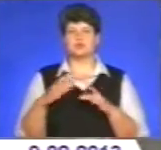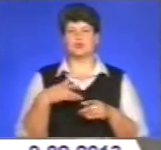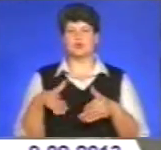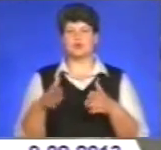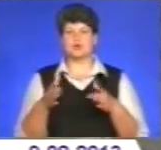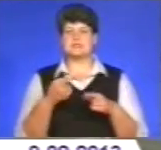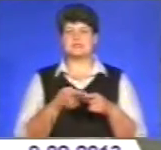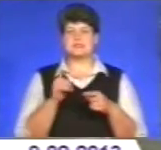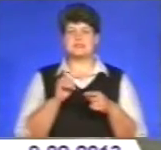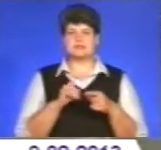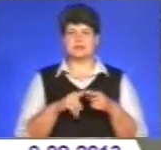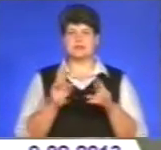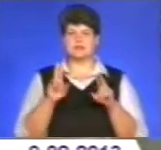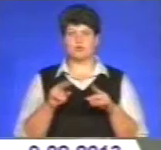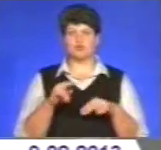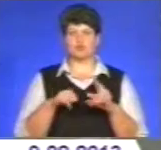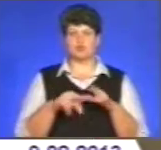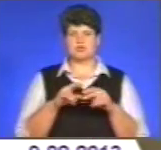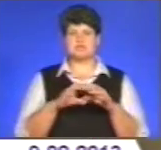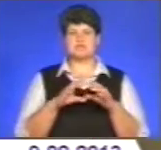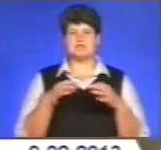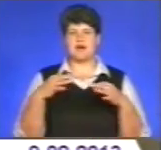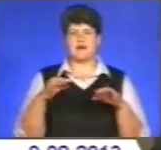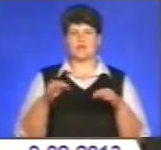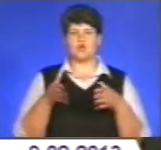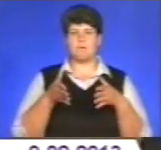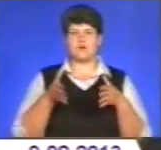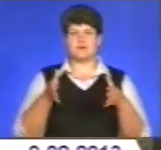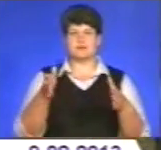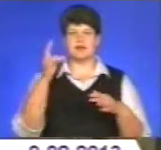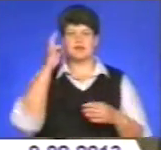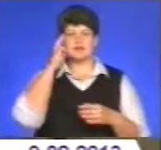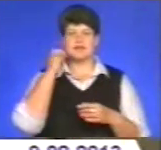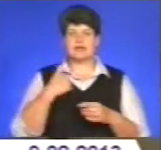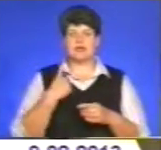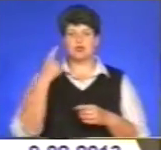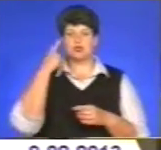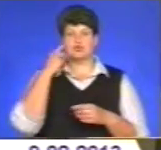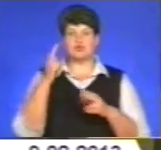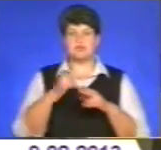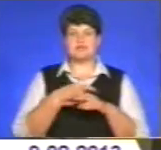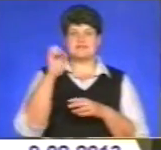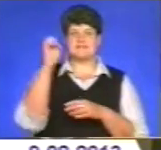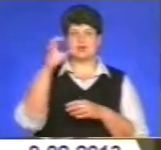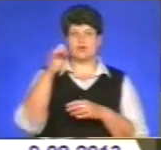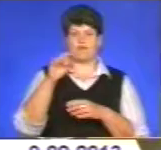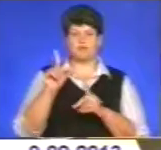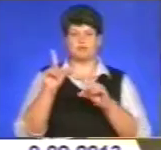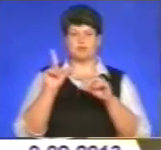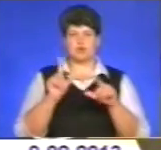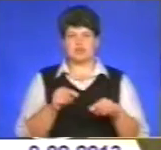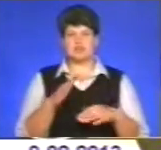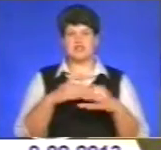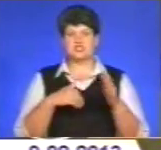принципом будується автомагістраль у Києві. Я думаю, що без світофорний проїзд, проезд практически